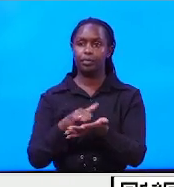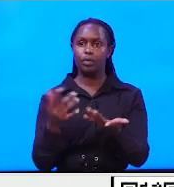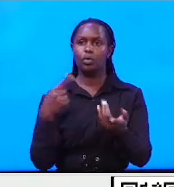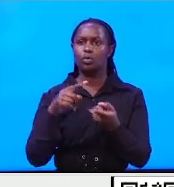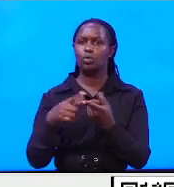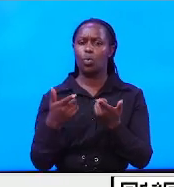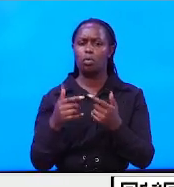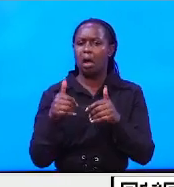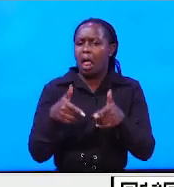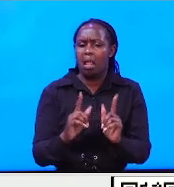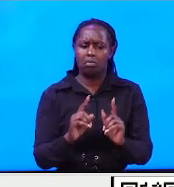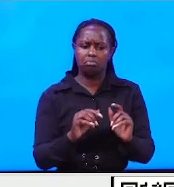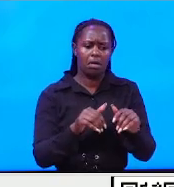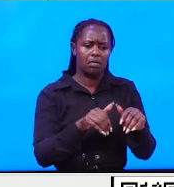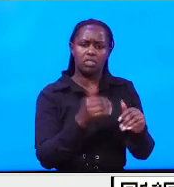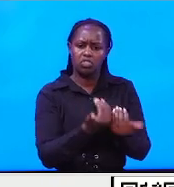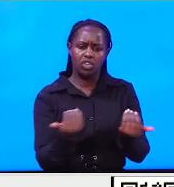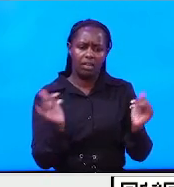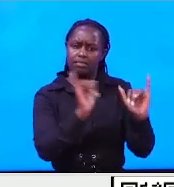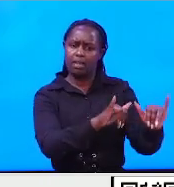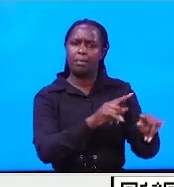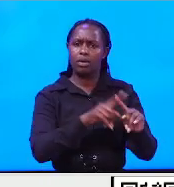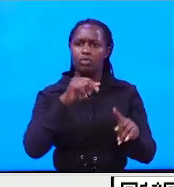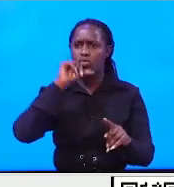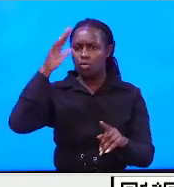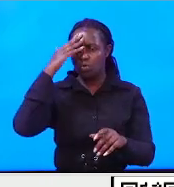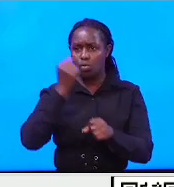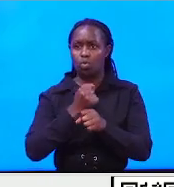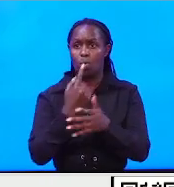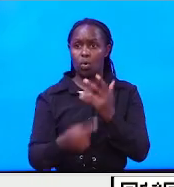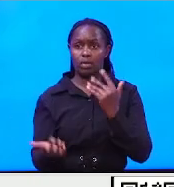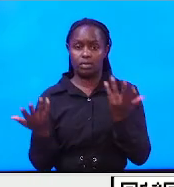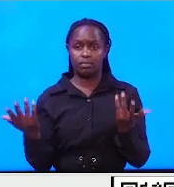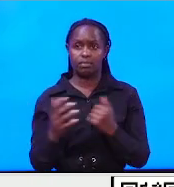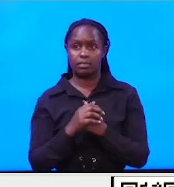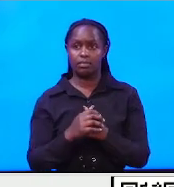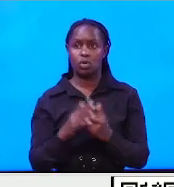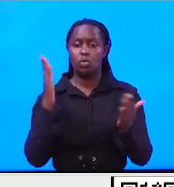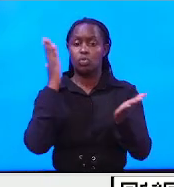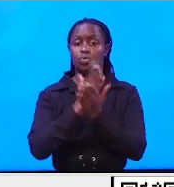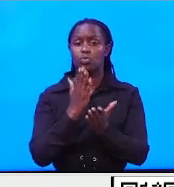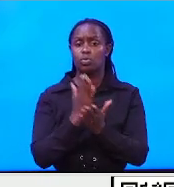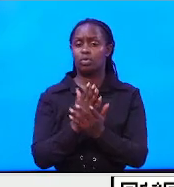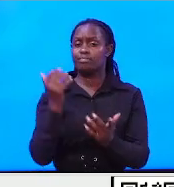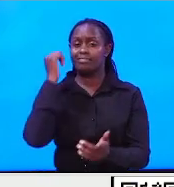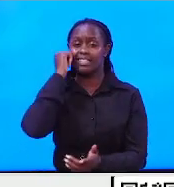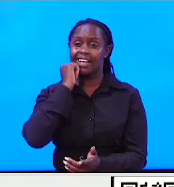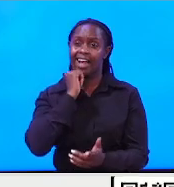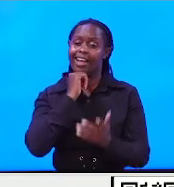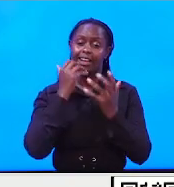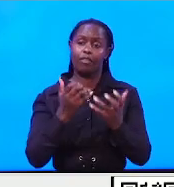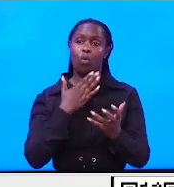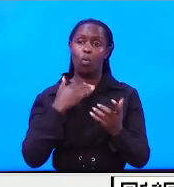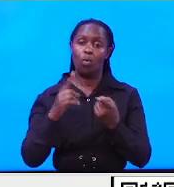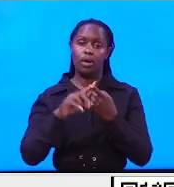mzungu mtoto na hujui yule mzungu anakwenda kufanya nini na mtoto? Ni masikitiko makubwa sana. Na tunataka pia habari hizi